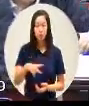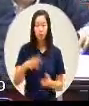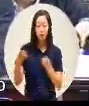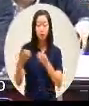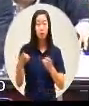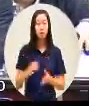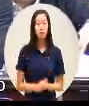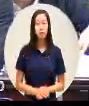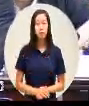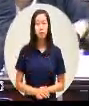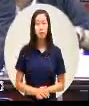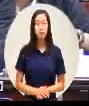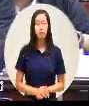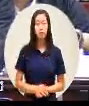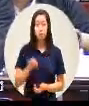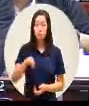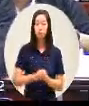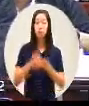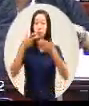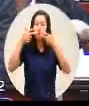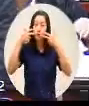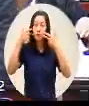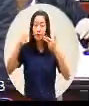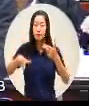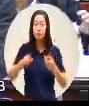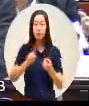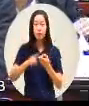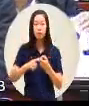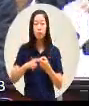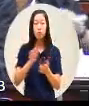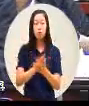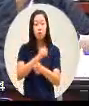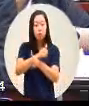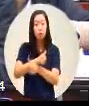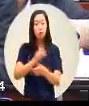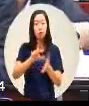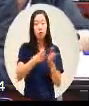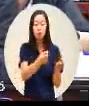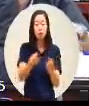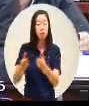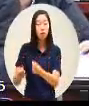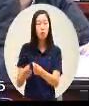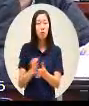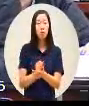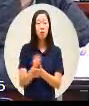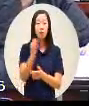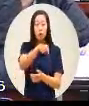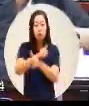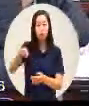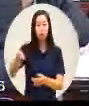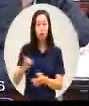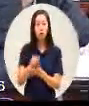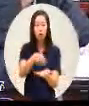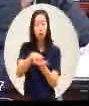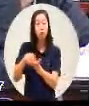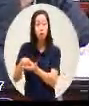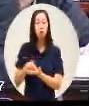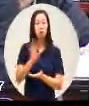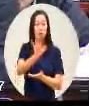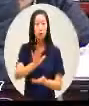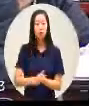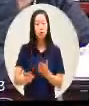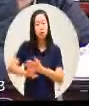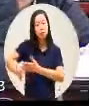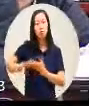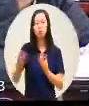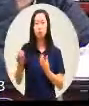论。那因为除了原住民语有比较定期在办认证之外，其他的一些语言其实并没有比较有系统化的一个认证。那